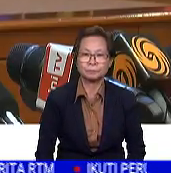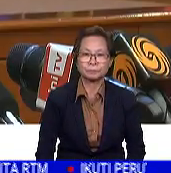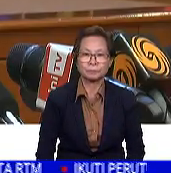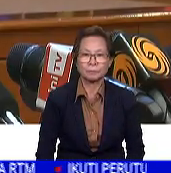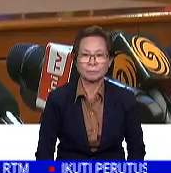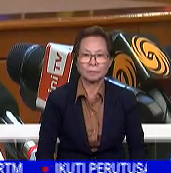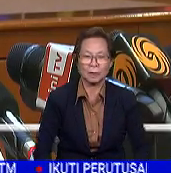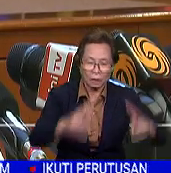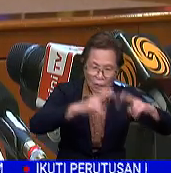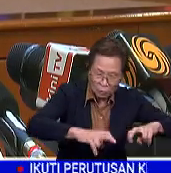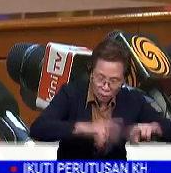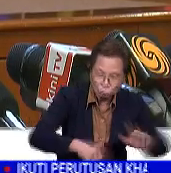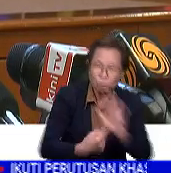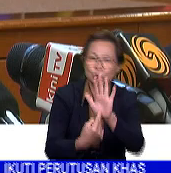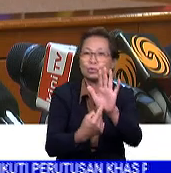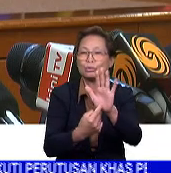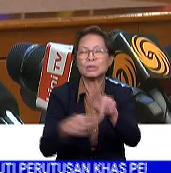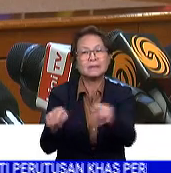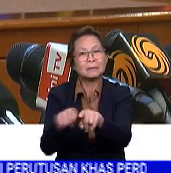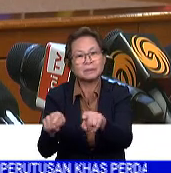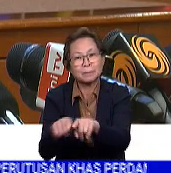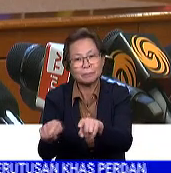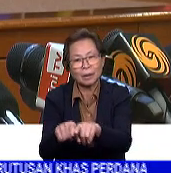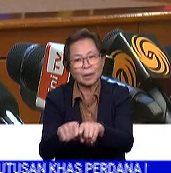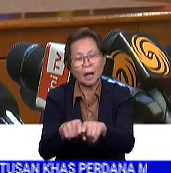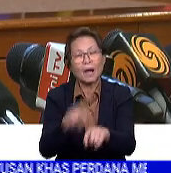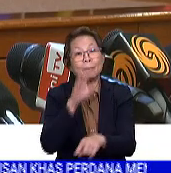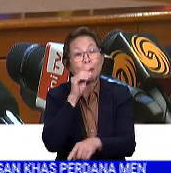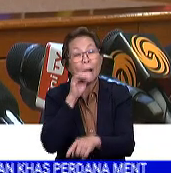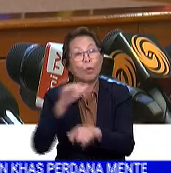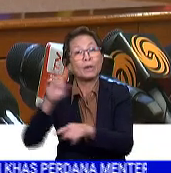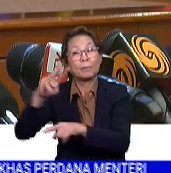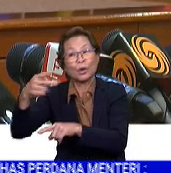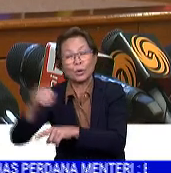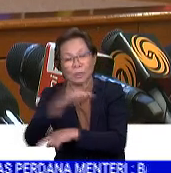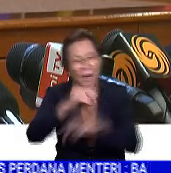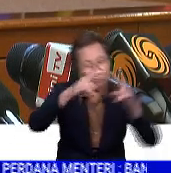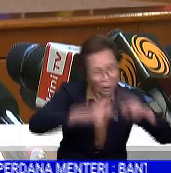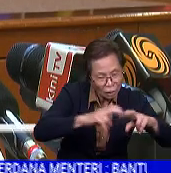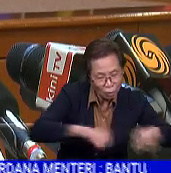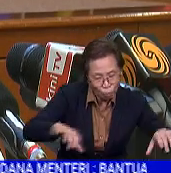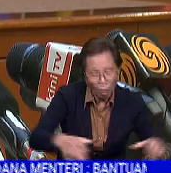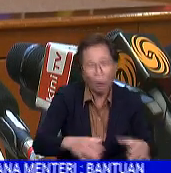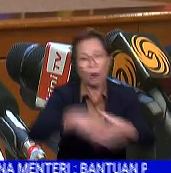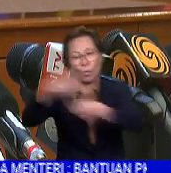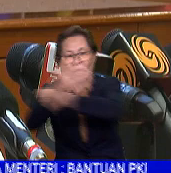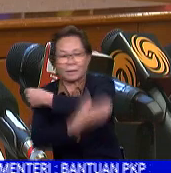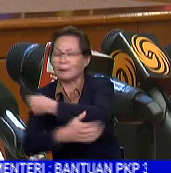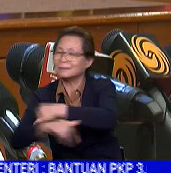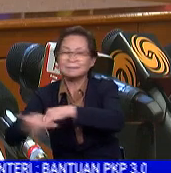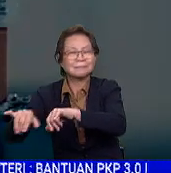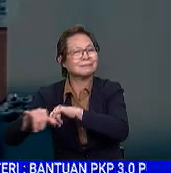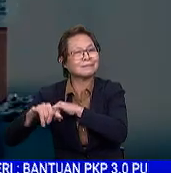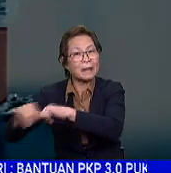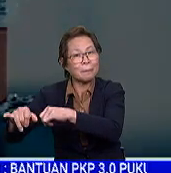Kajian ini juga menunjukkan dia adalah selari dengan apa yang dinyatakan oleh WHO dan juga kajian-kajian yang telah dilakukan di luar negara.